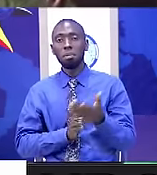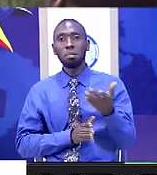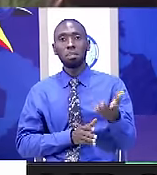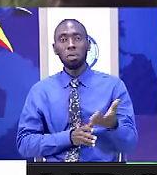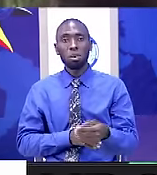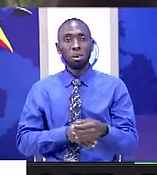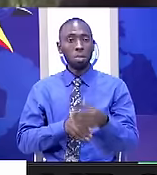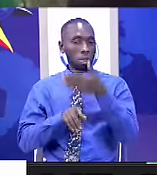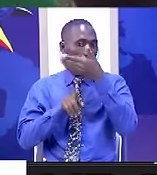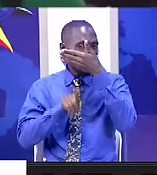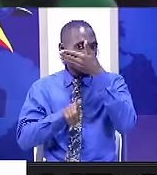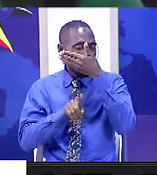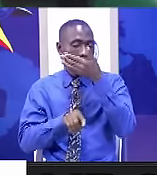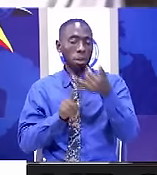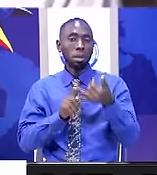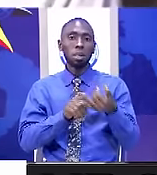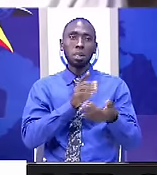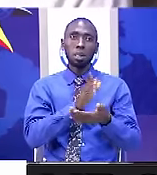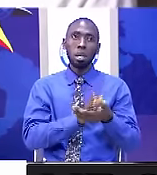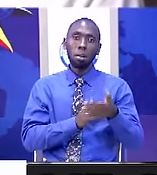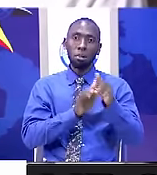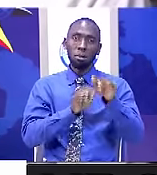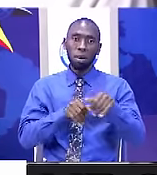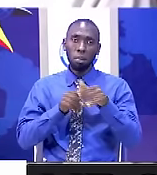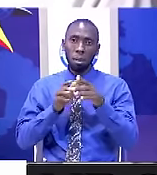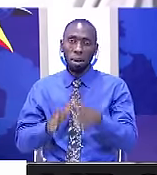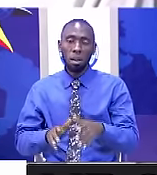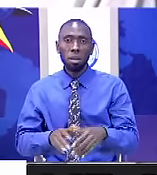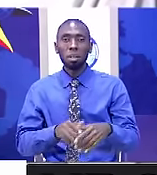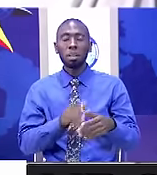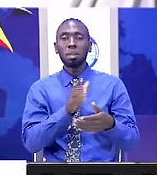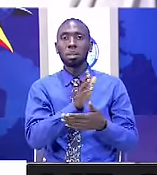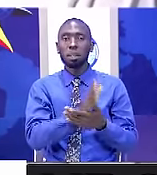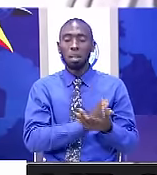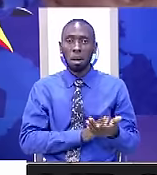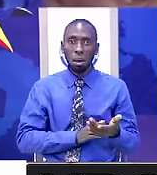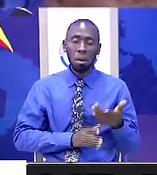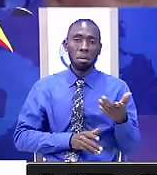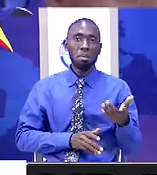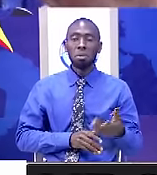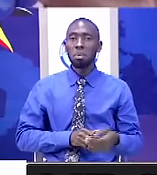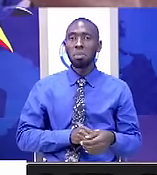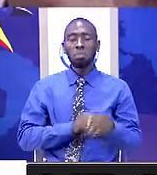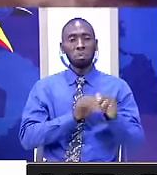balimi bene. Abandi balinama. Kusi kakua anga bafunama hundanga bakari kwetuka.